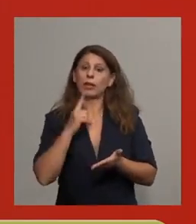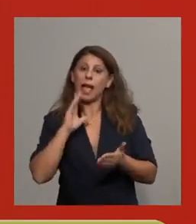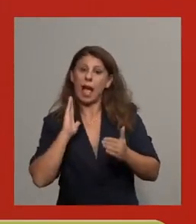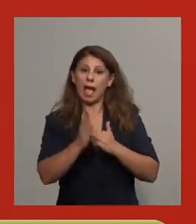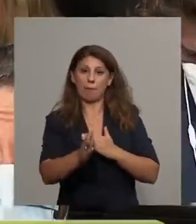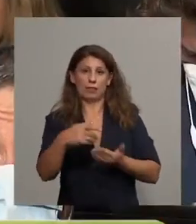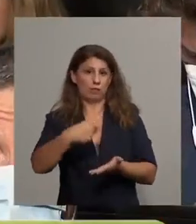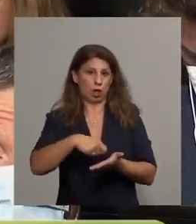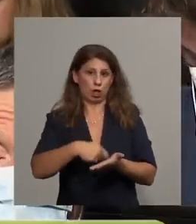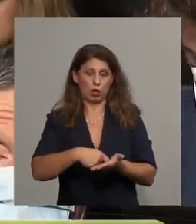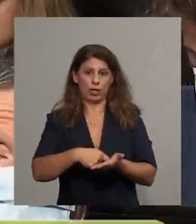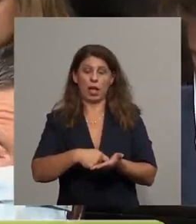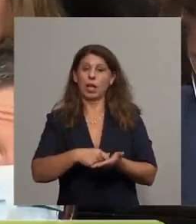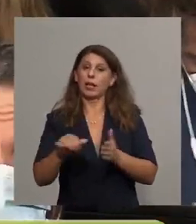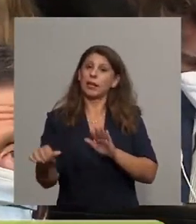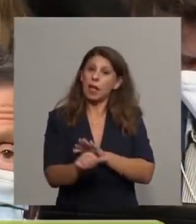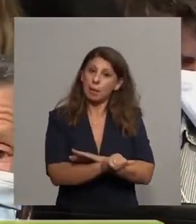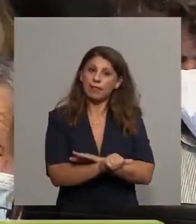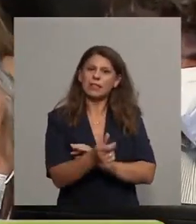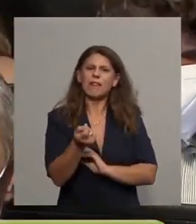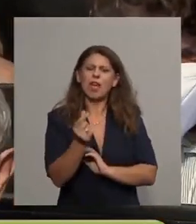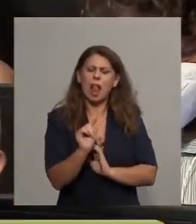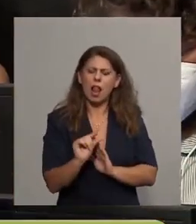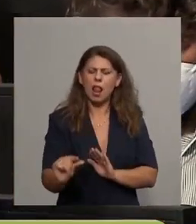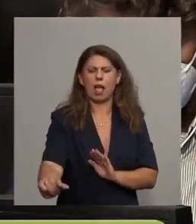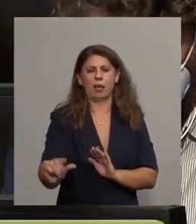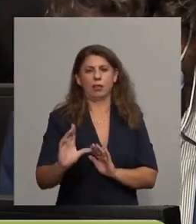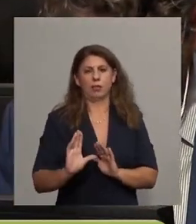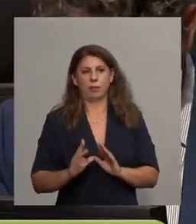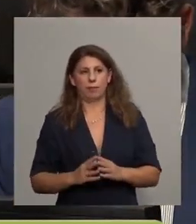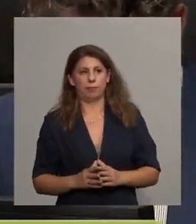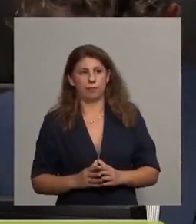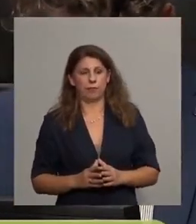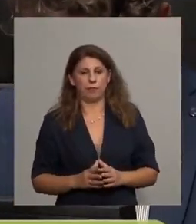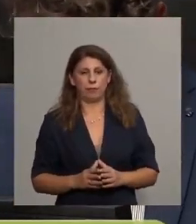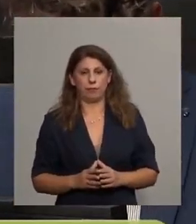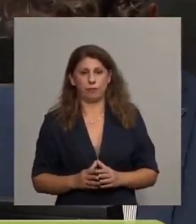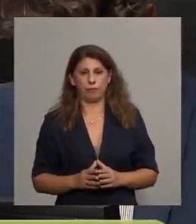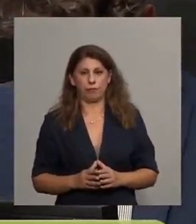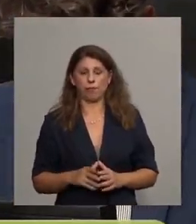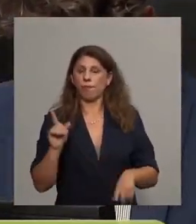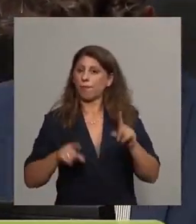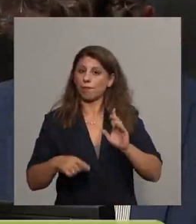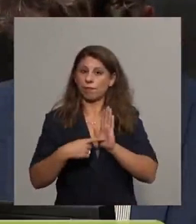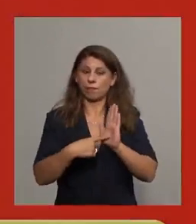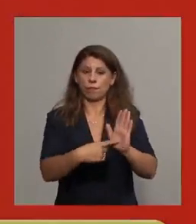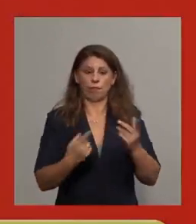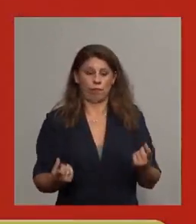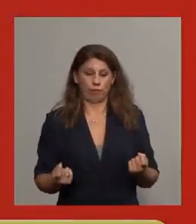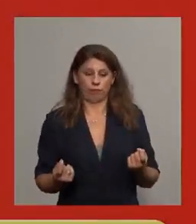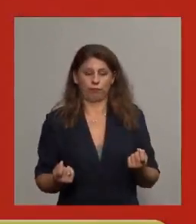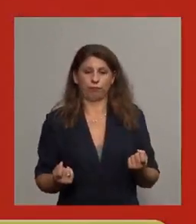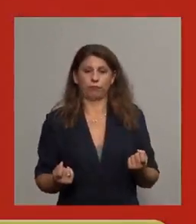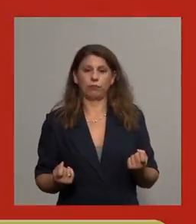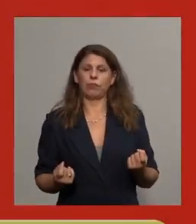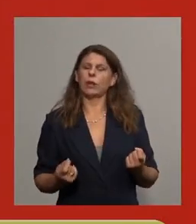άμεση φορολογία και επιστρέφει ελάχιστα, τα οποία μάλιστα παρουσιάζονται προκλητικά και